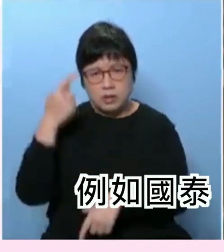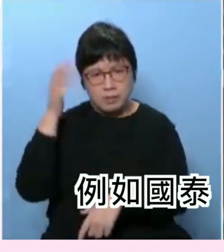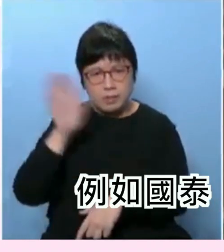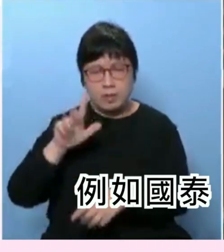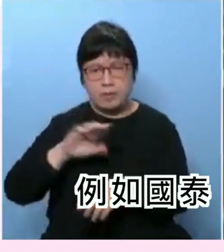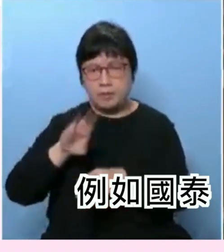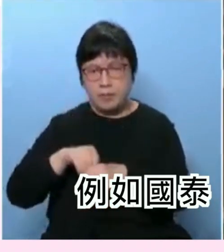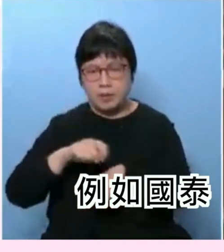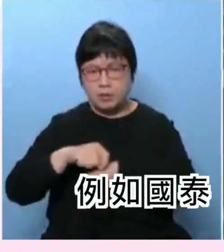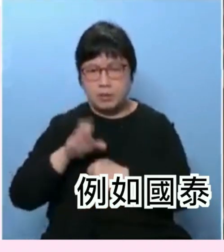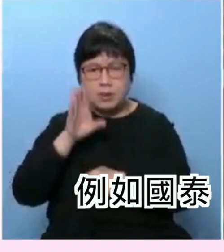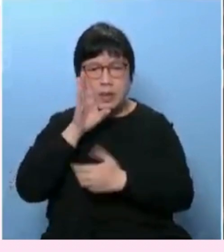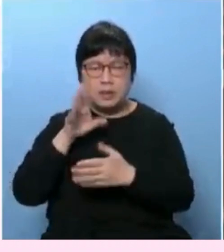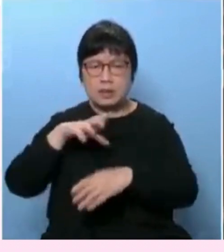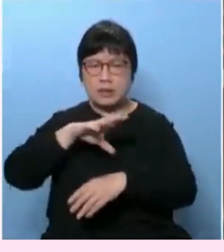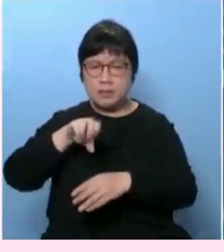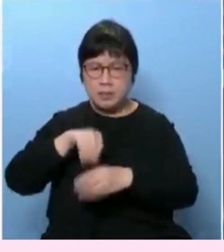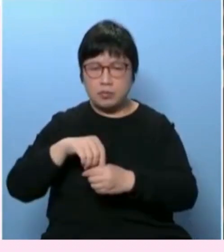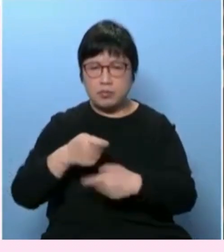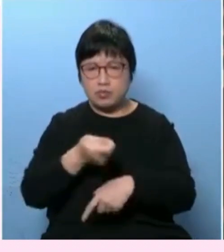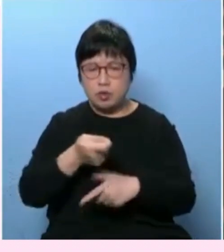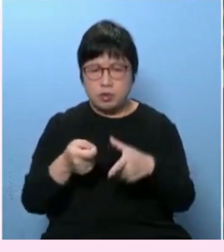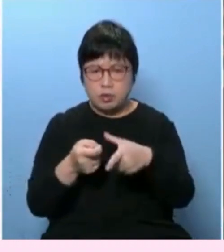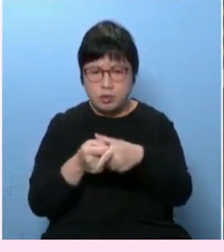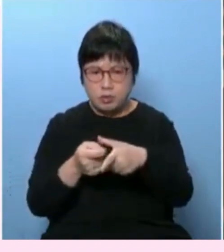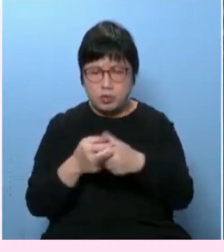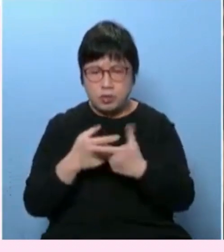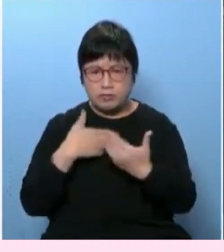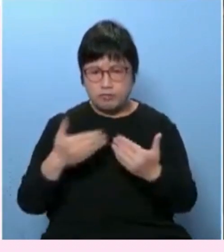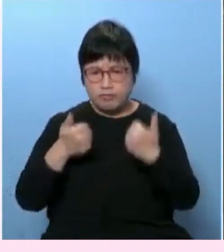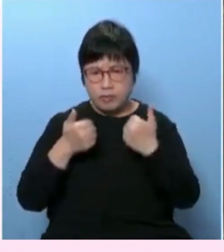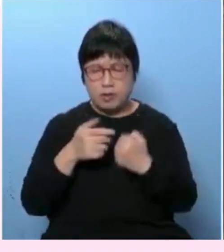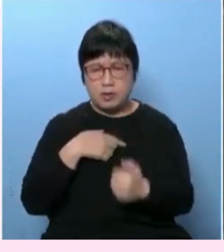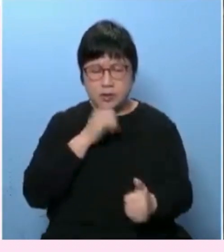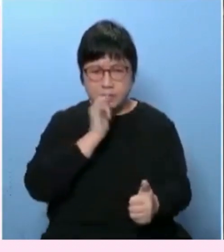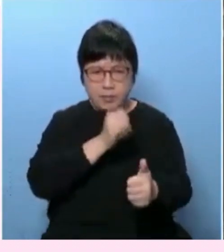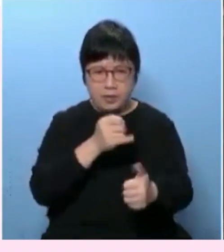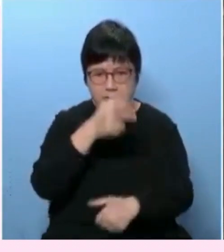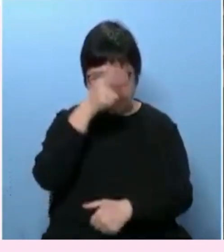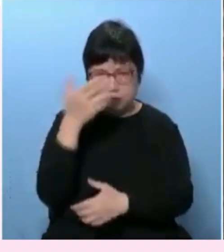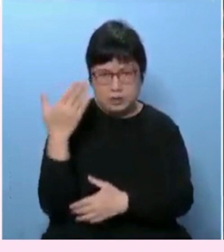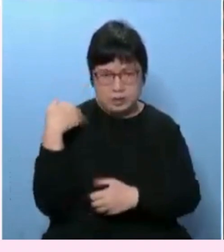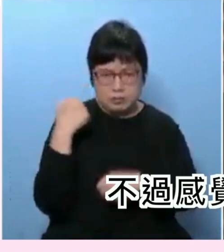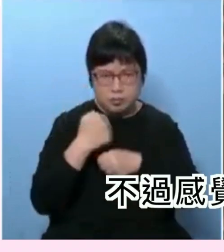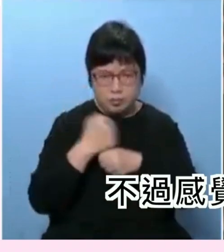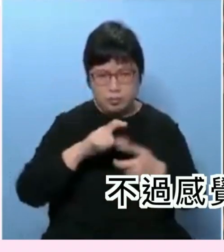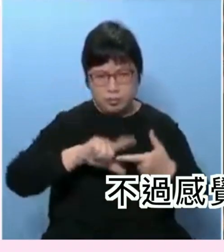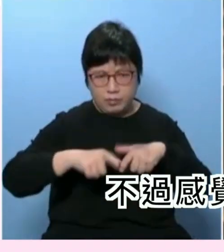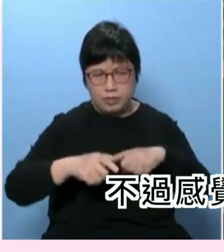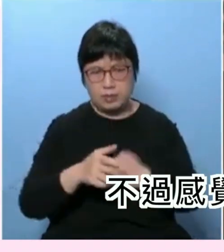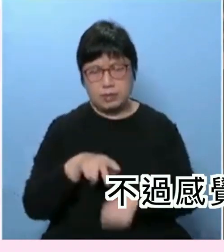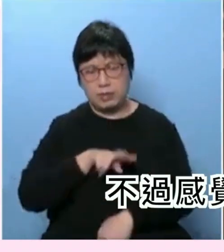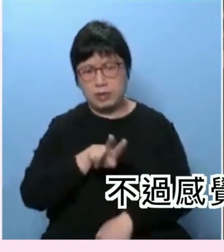然它當中牽涉很多公共利益在裏面，也都不想過分地去批評政府以往的做法。不過感